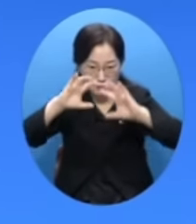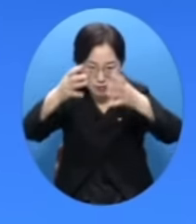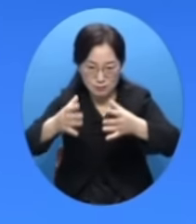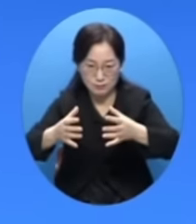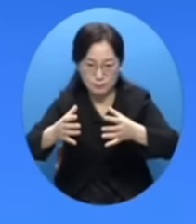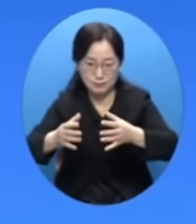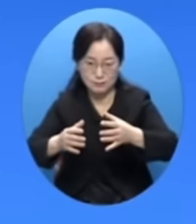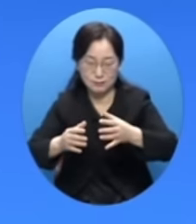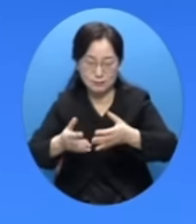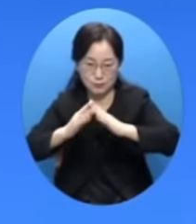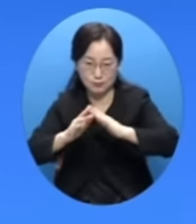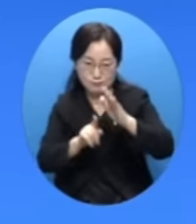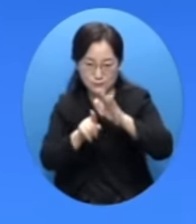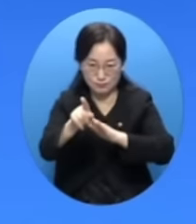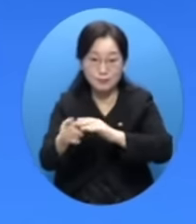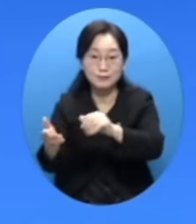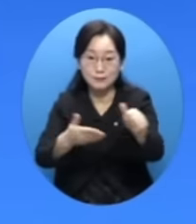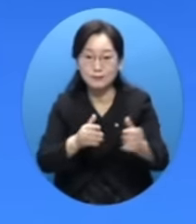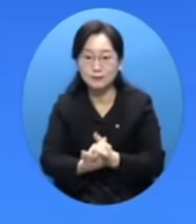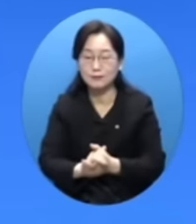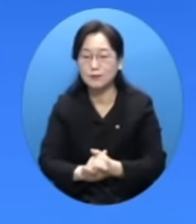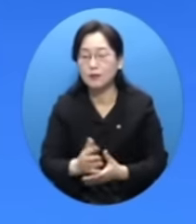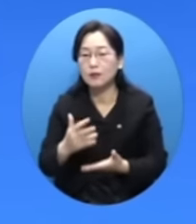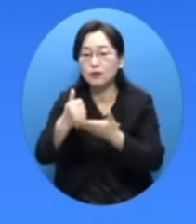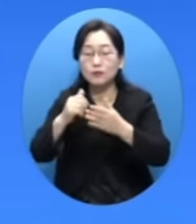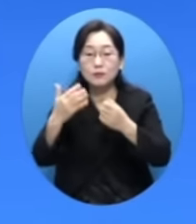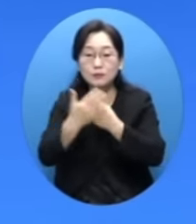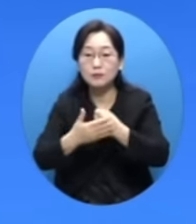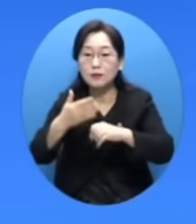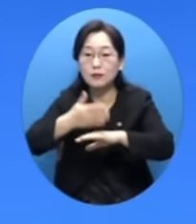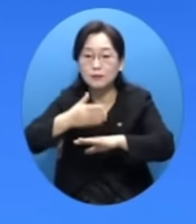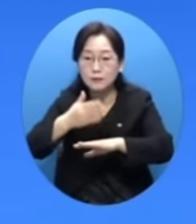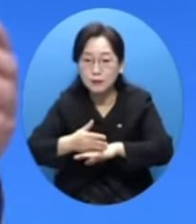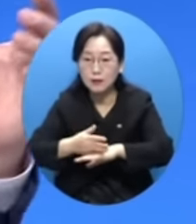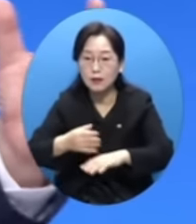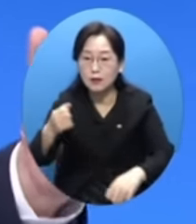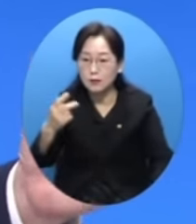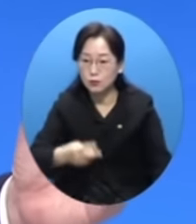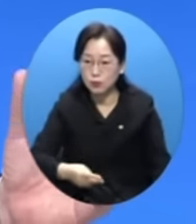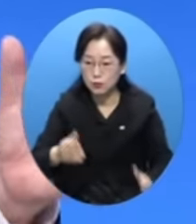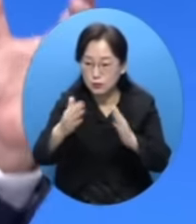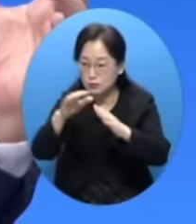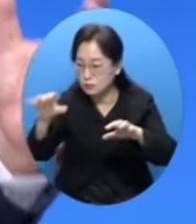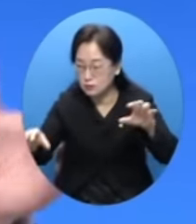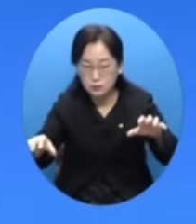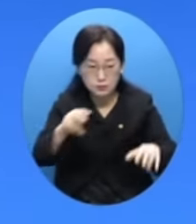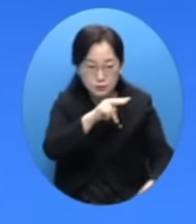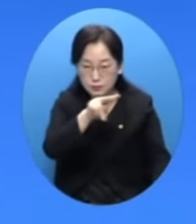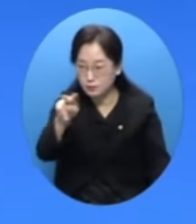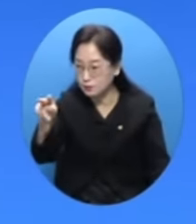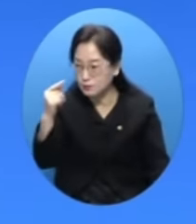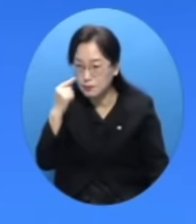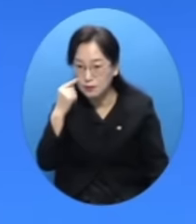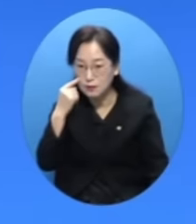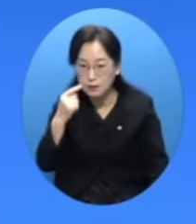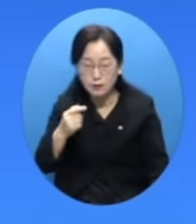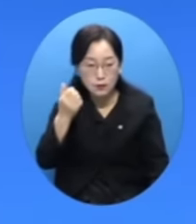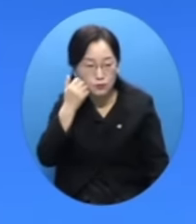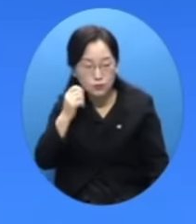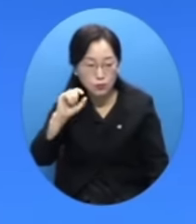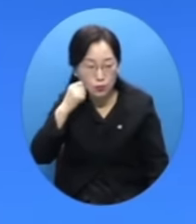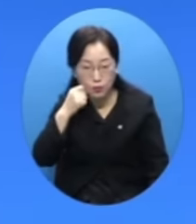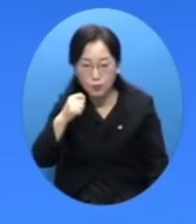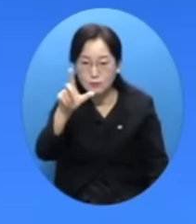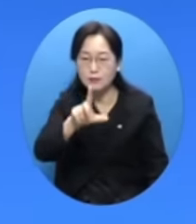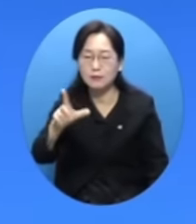할 것입니다. 우리가 주님의 은혜를 감사할 뿐 아니라 우리 주위를 둘러보아야 됩니다. 우리 주변에 어렵게 사는 많은